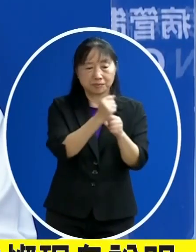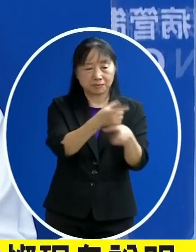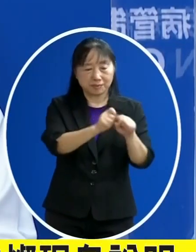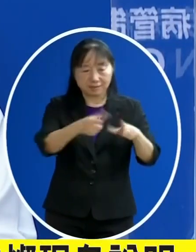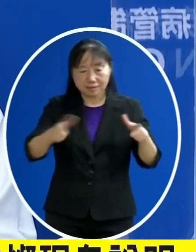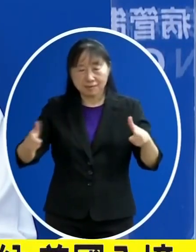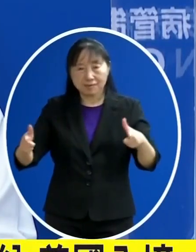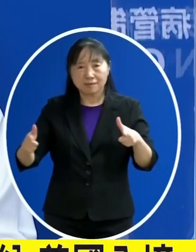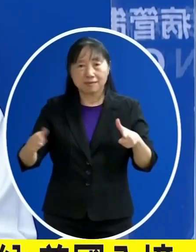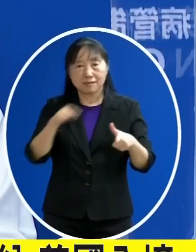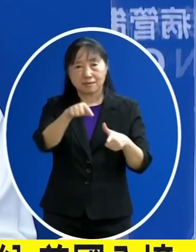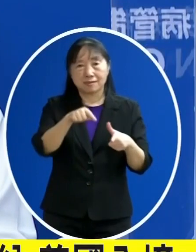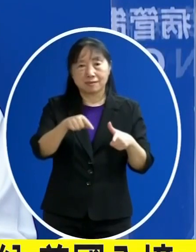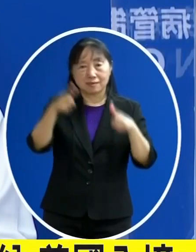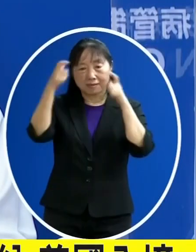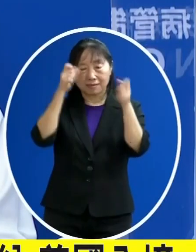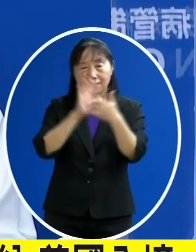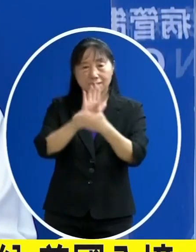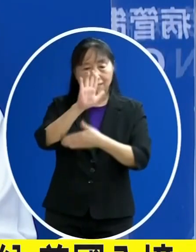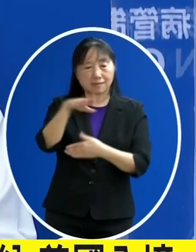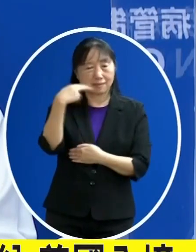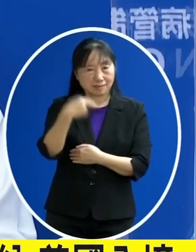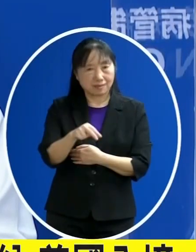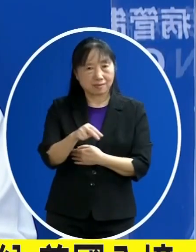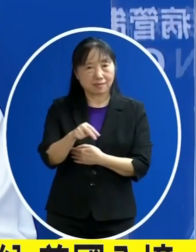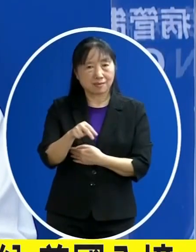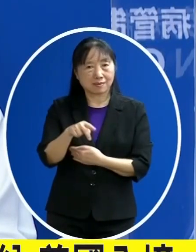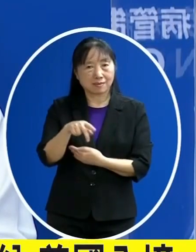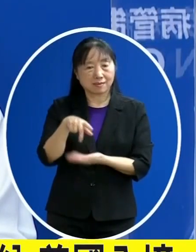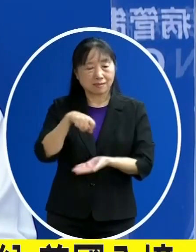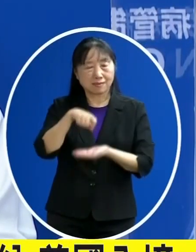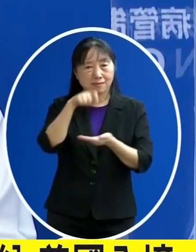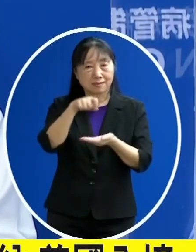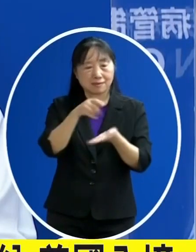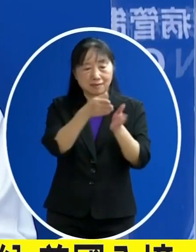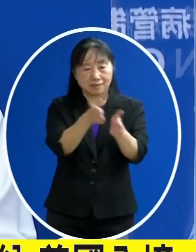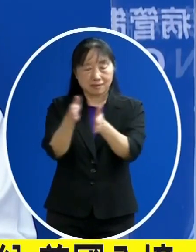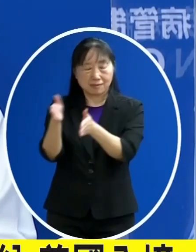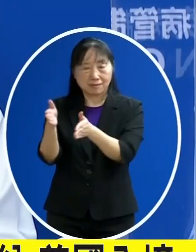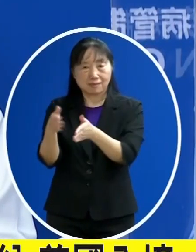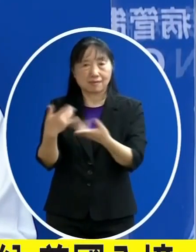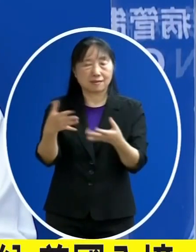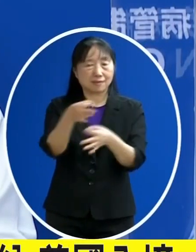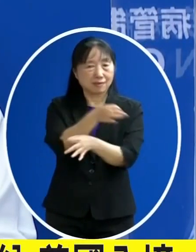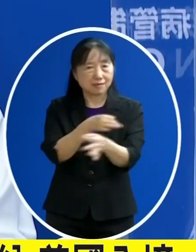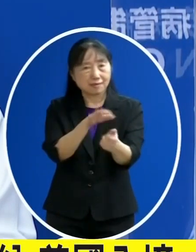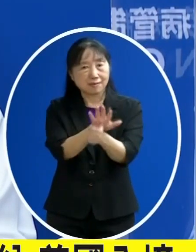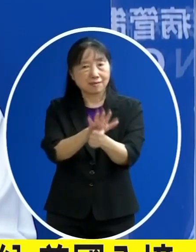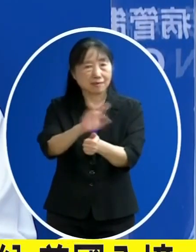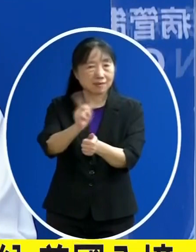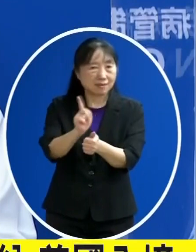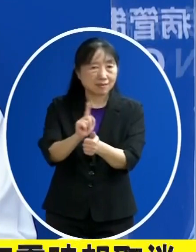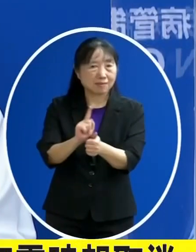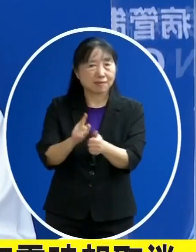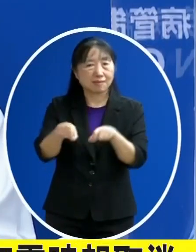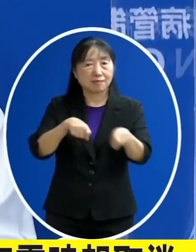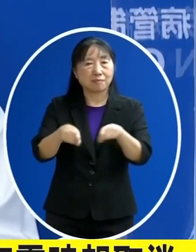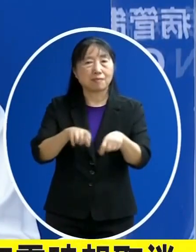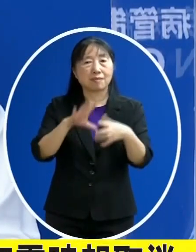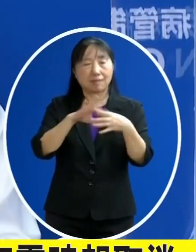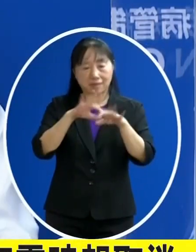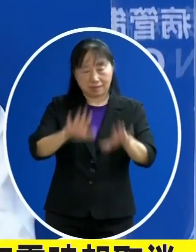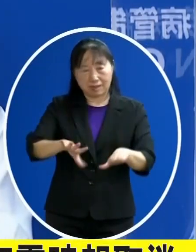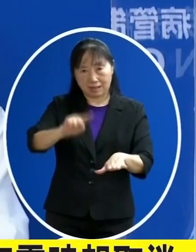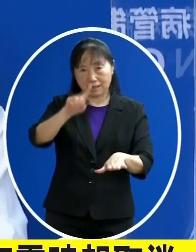响的部分，那春节后再来提出有关纾困或者振兴的计划，毕竟防疫优